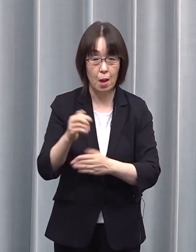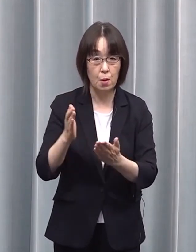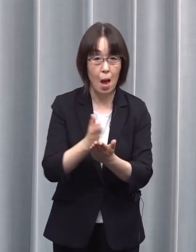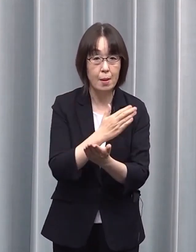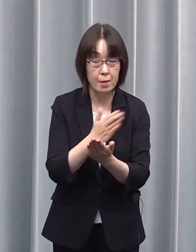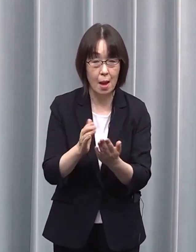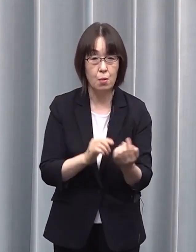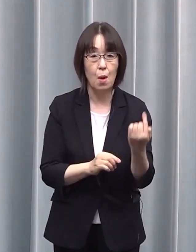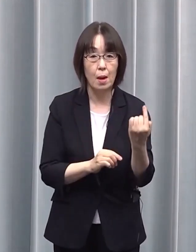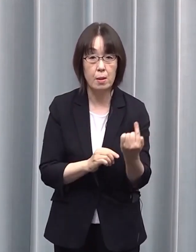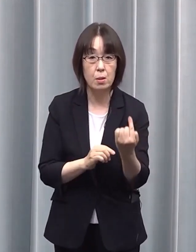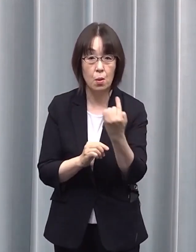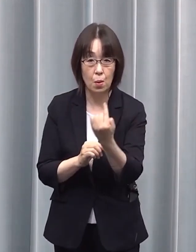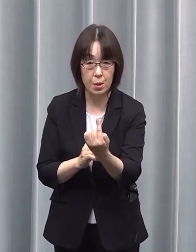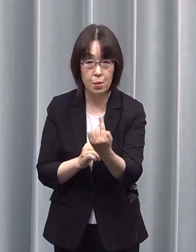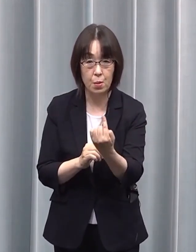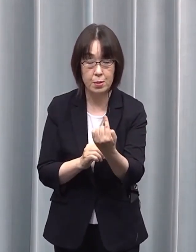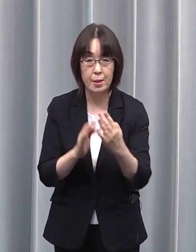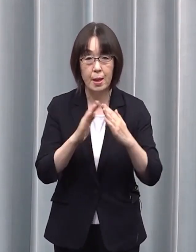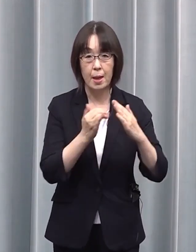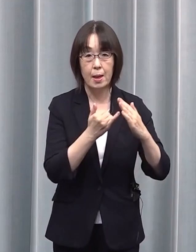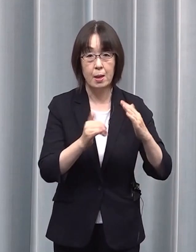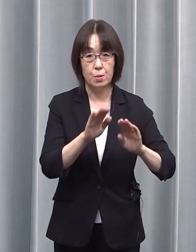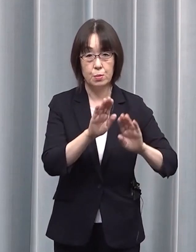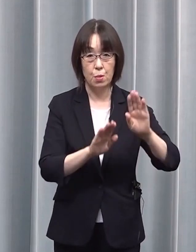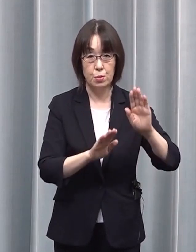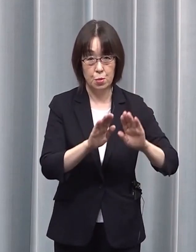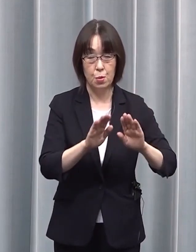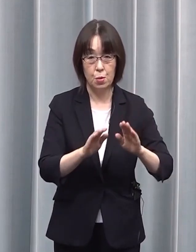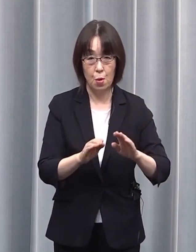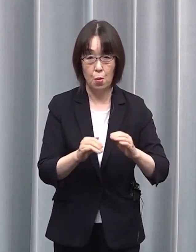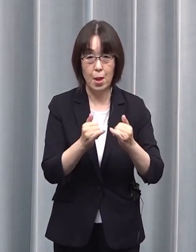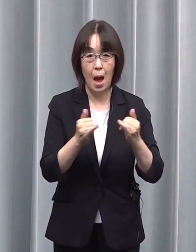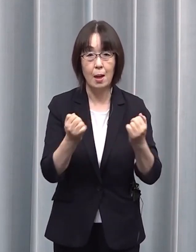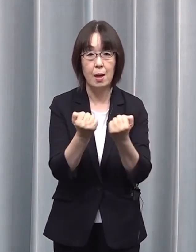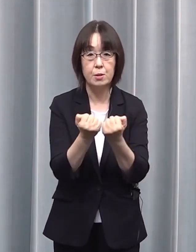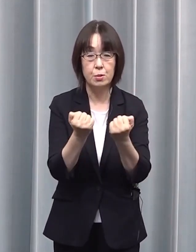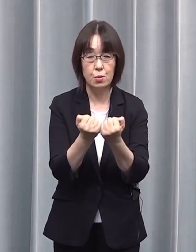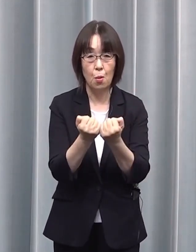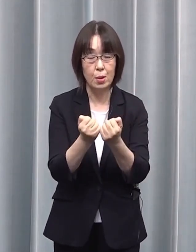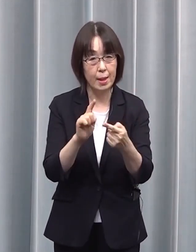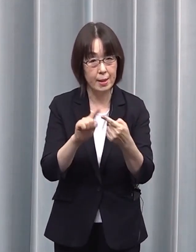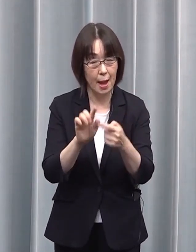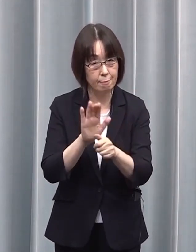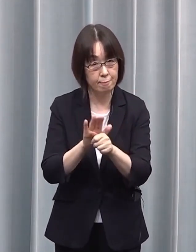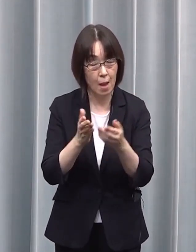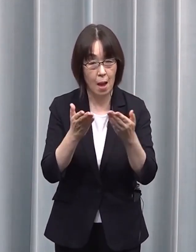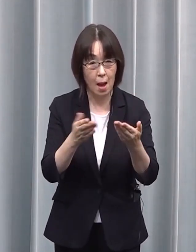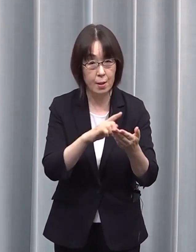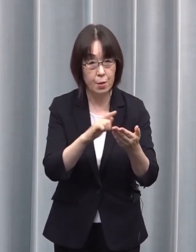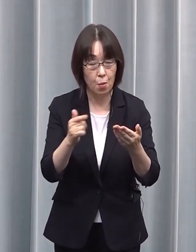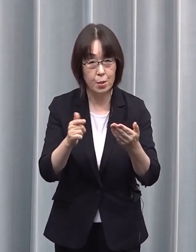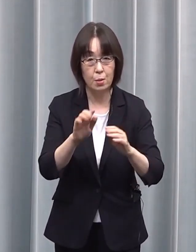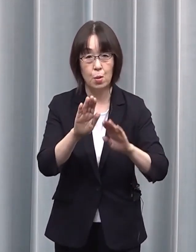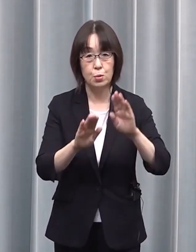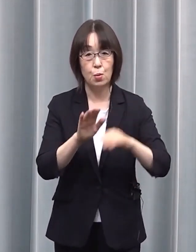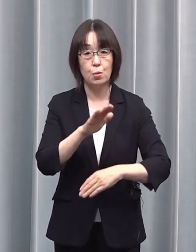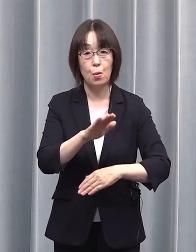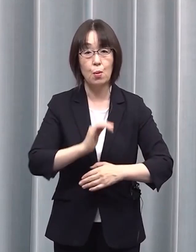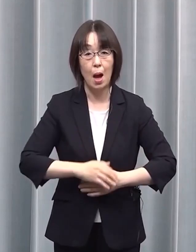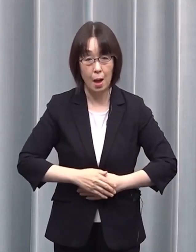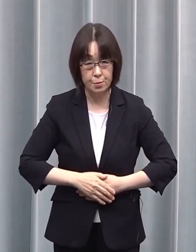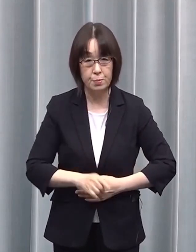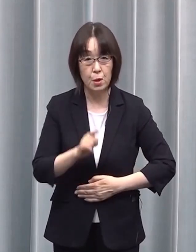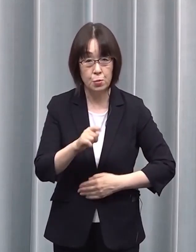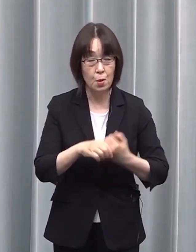具体の事案ごとに家族状況や人道的配慮の必要性など様々な事情を勘案した上で判断